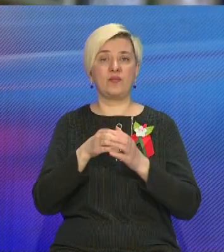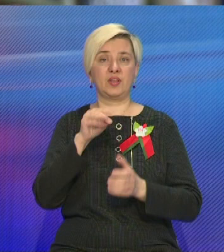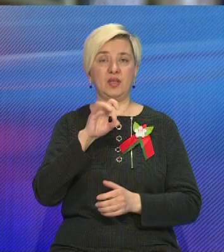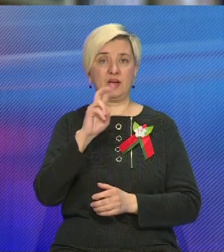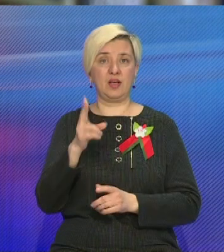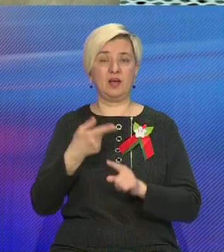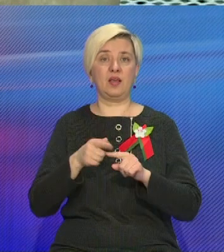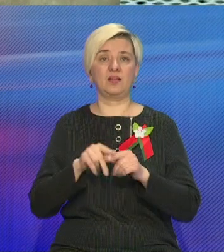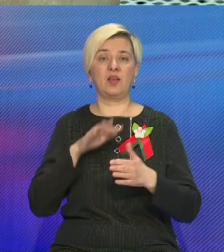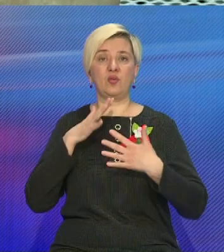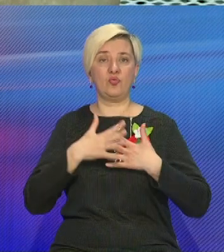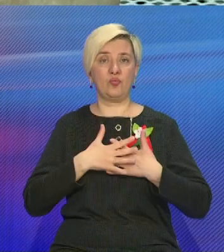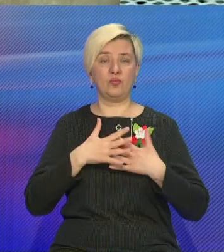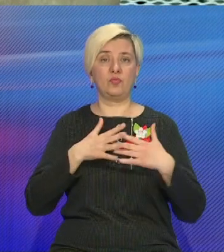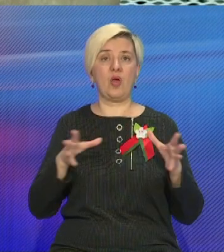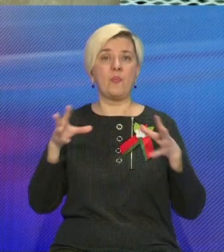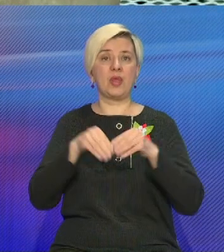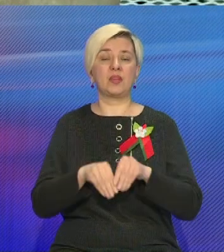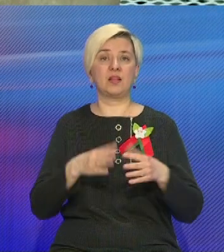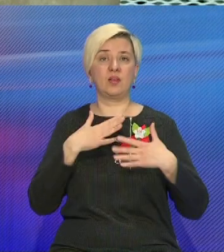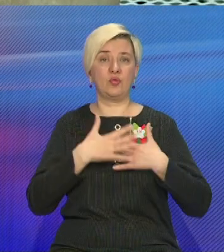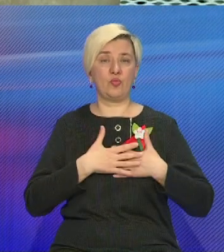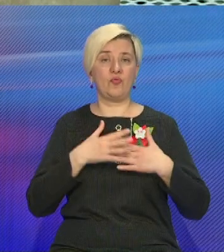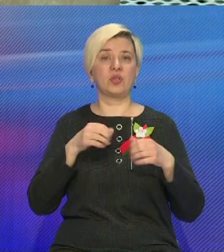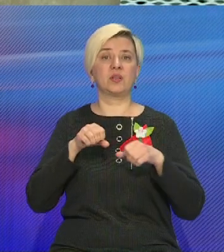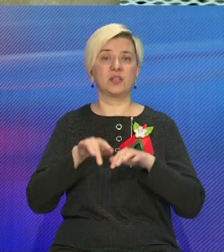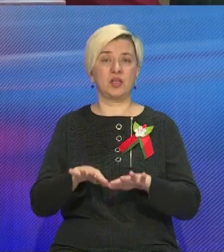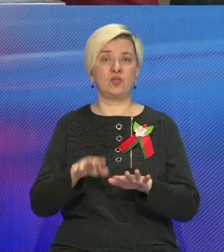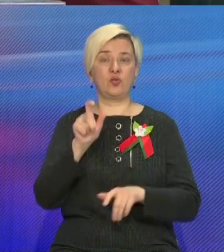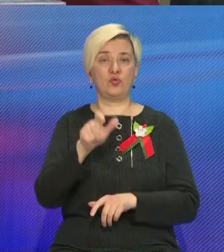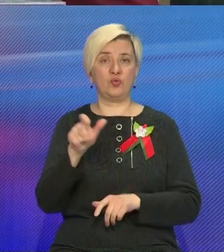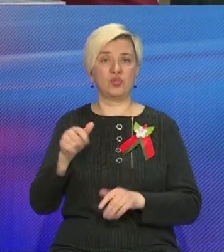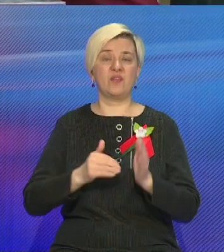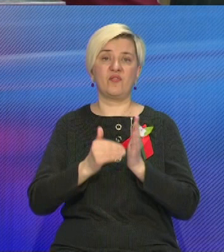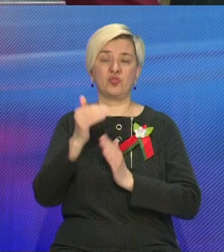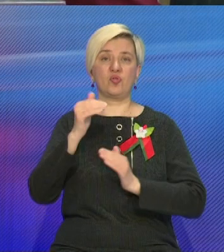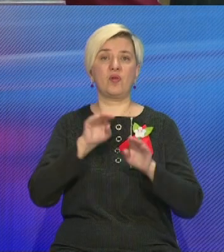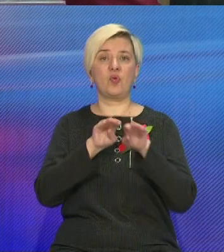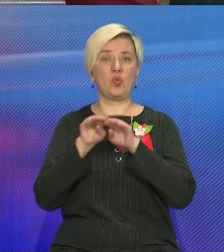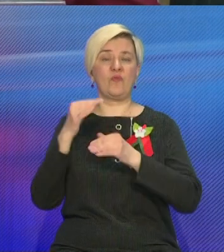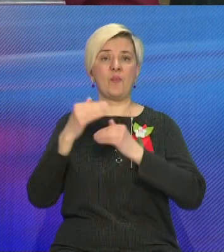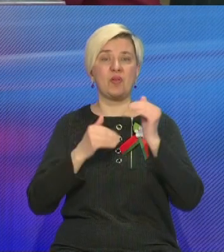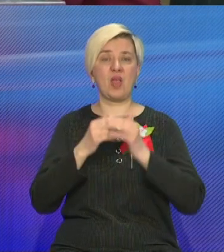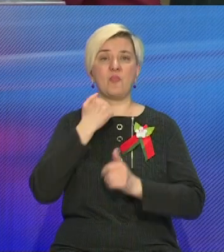сваёй справы людзі, адметная рыса якіх – высокі ўзровень прафесіяналізму. Дзякуючы